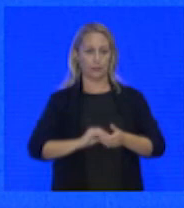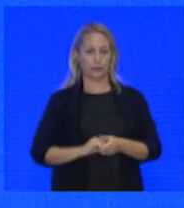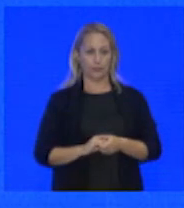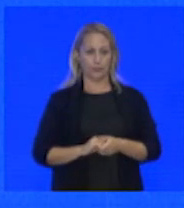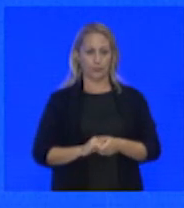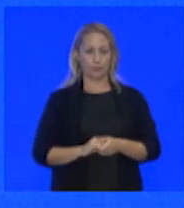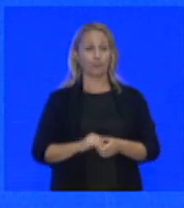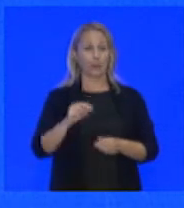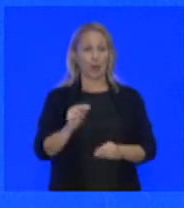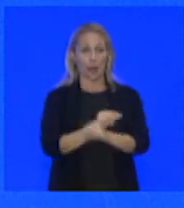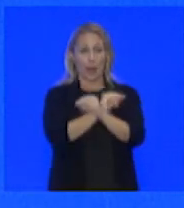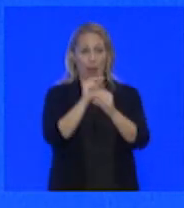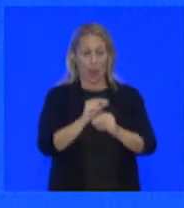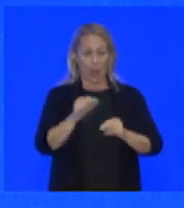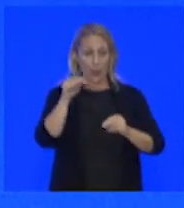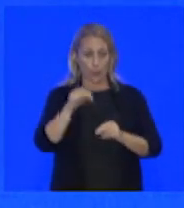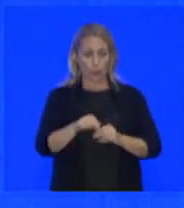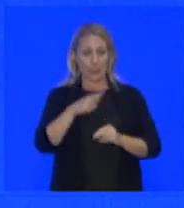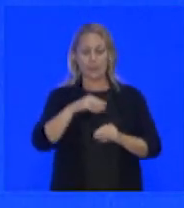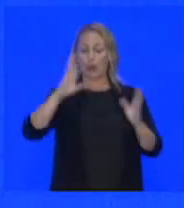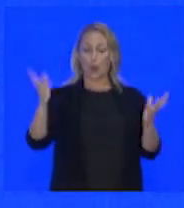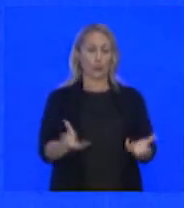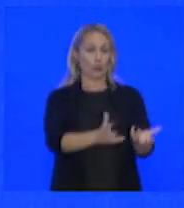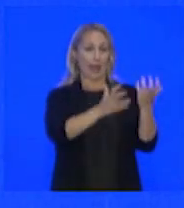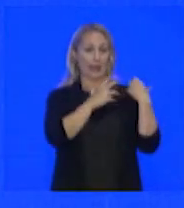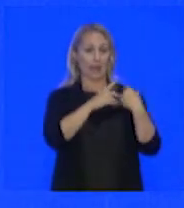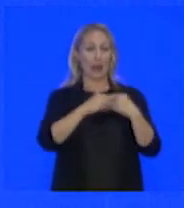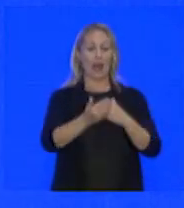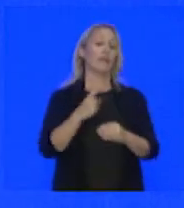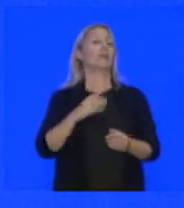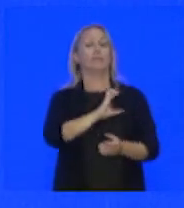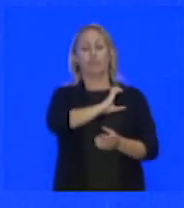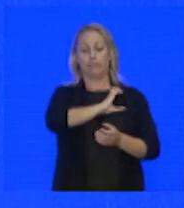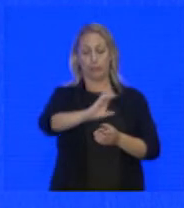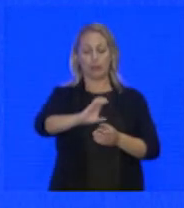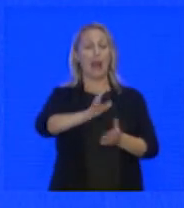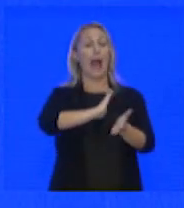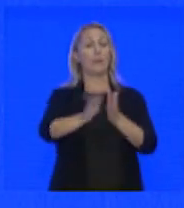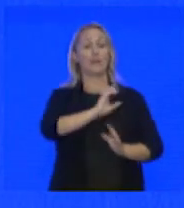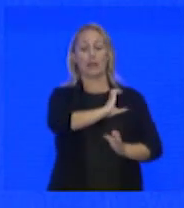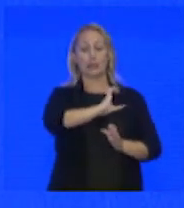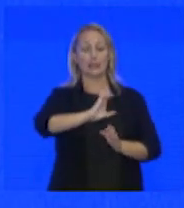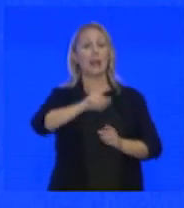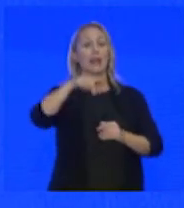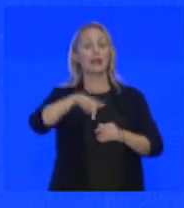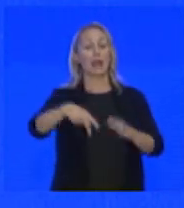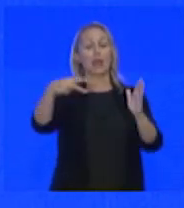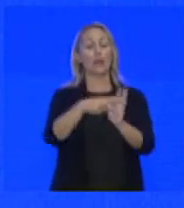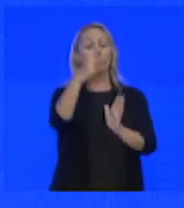δημόσιο θα εισπράξει αμέσως την προκαταβολή των 300 εκατομμυρίων και τα έργα θα αρχίσουν να ξεκινούν από τις αρχές